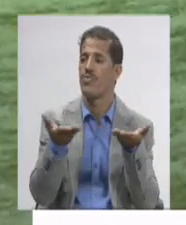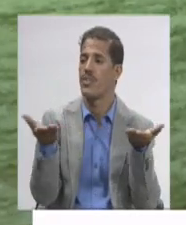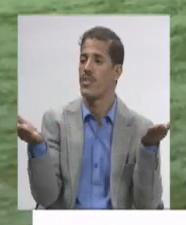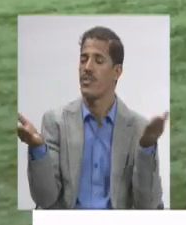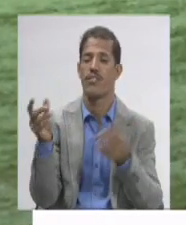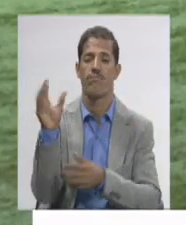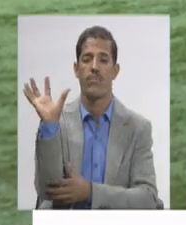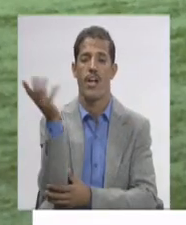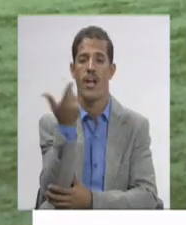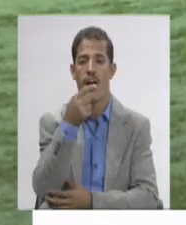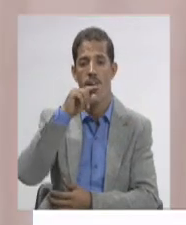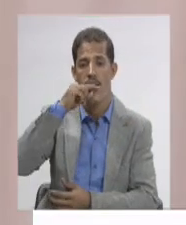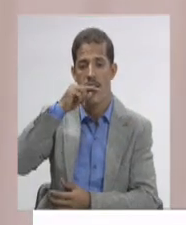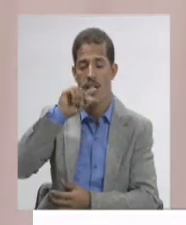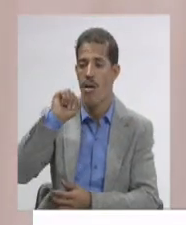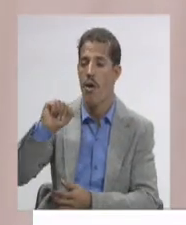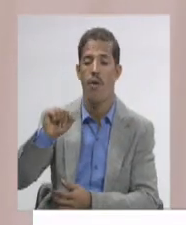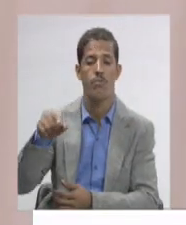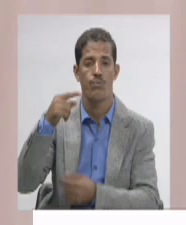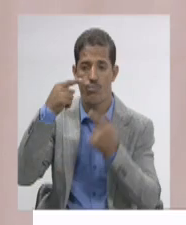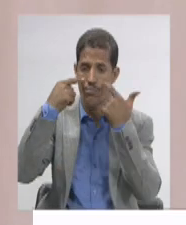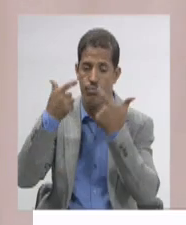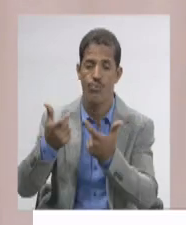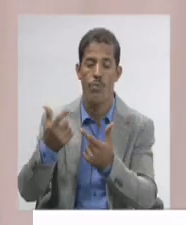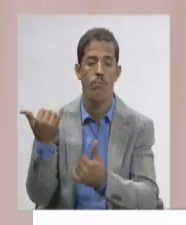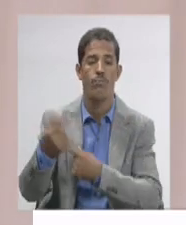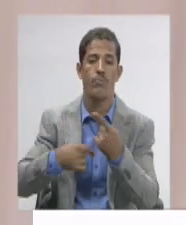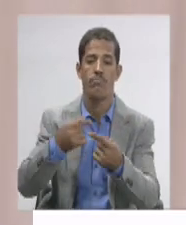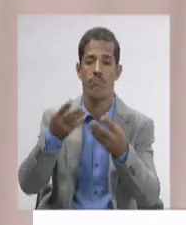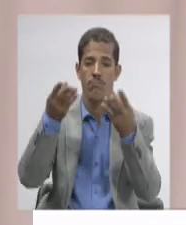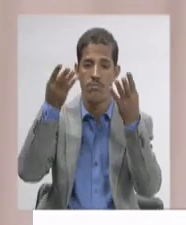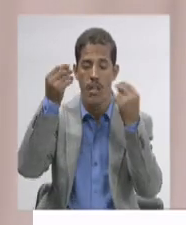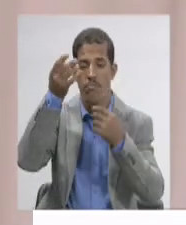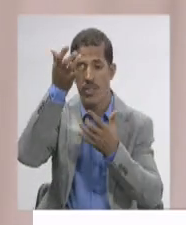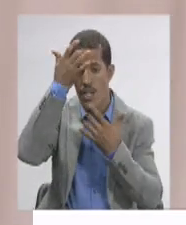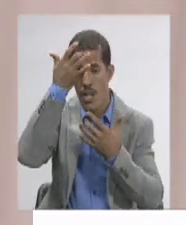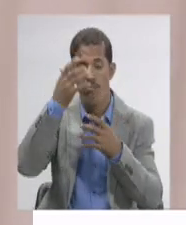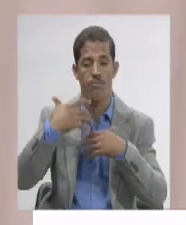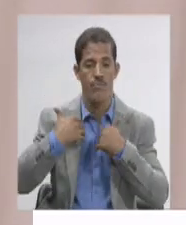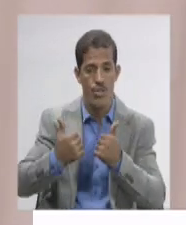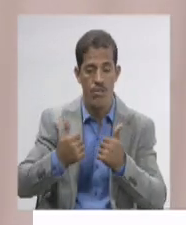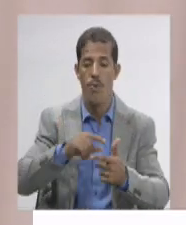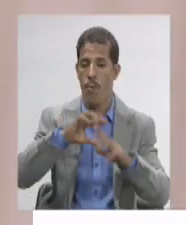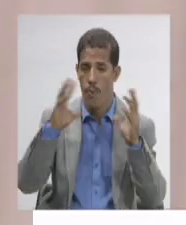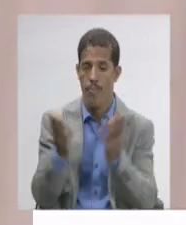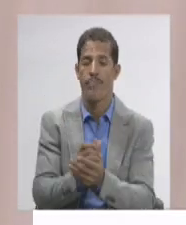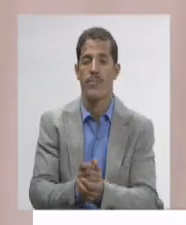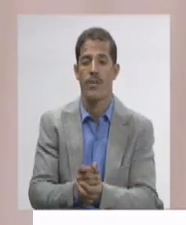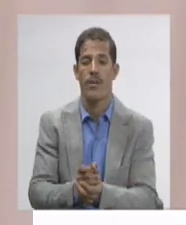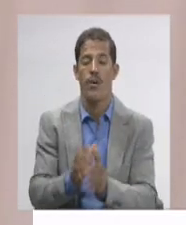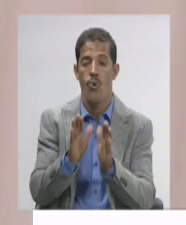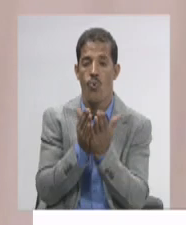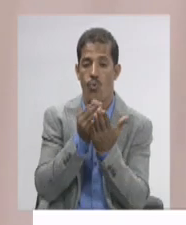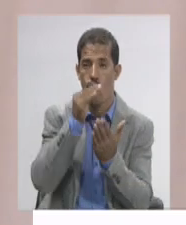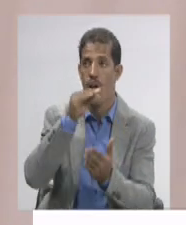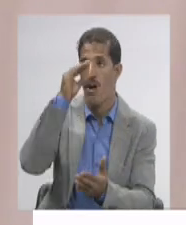فوائد جمه من غذاء وعلاج ودواء ذكرها القران الكريم باحسن